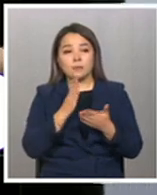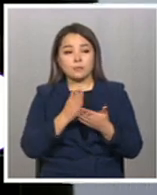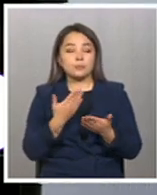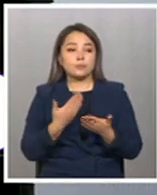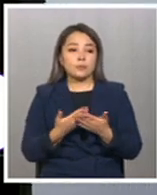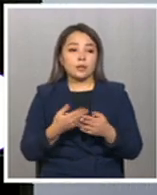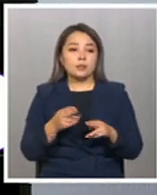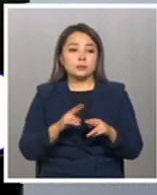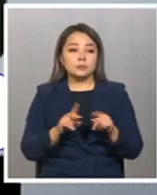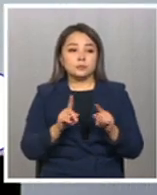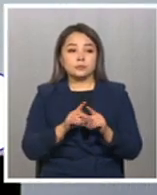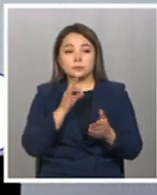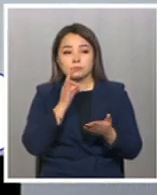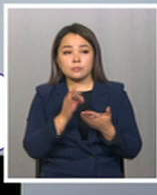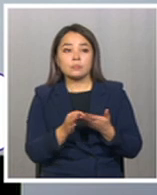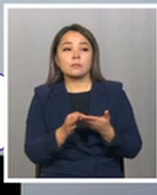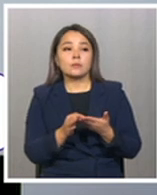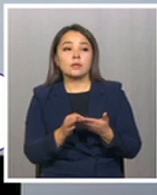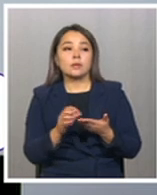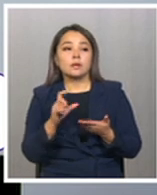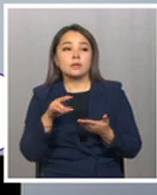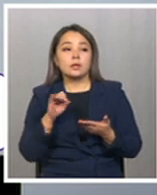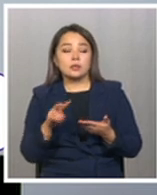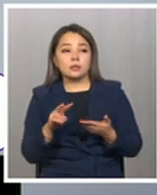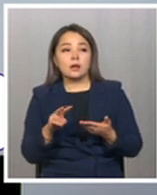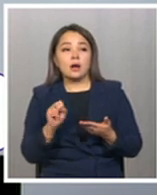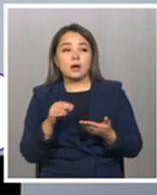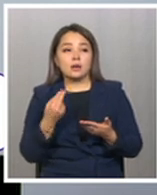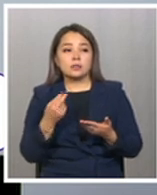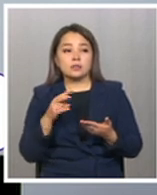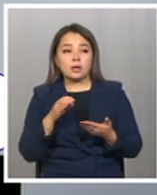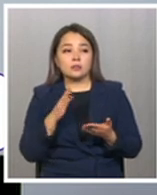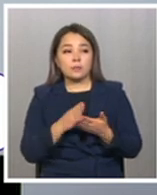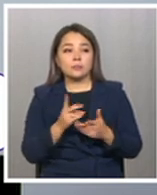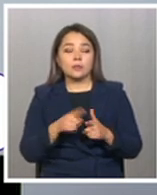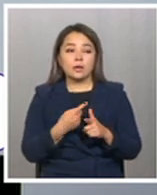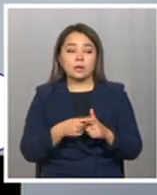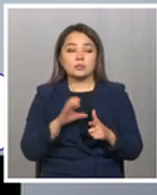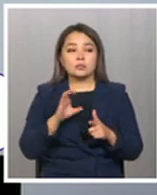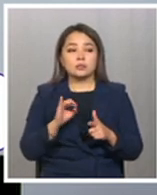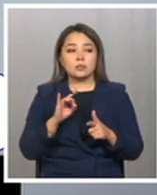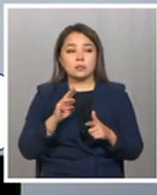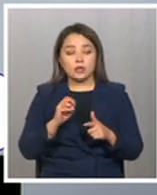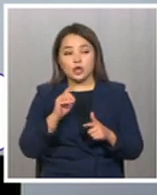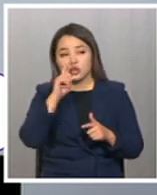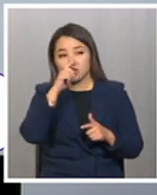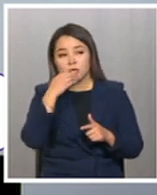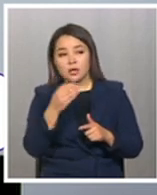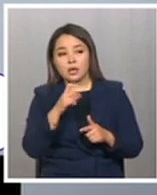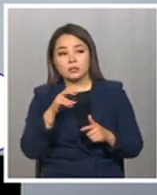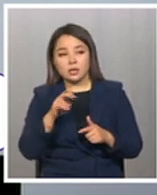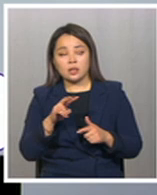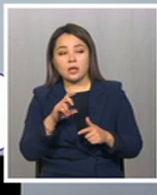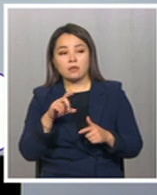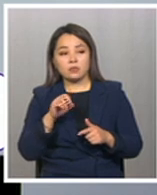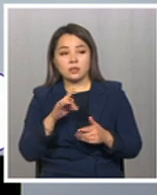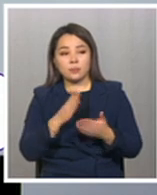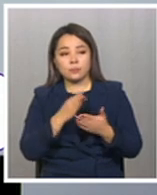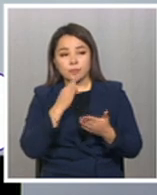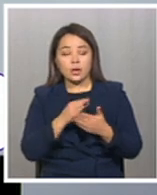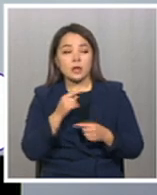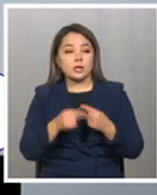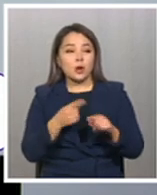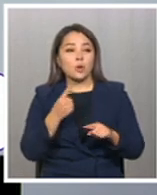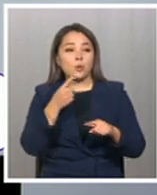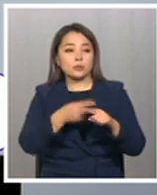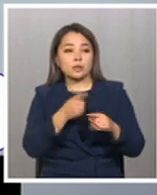Мысал ретінде этил ацетат, немесе сірке қышқылының этил эфирі. Келесі